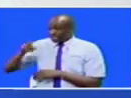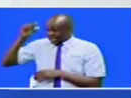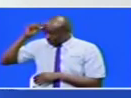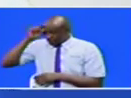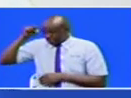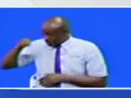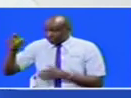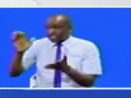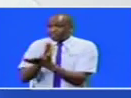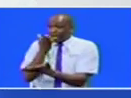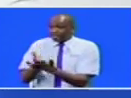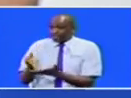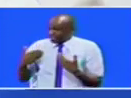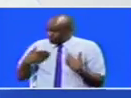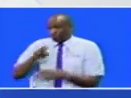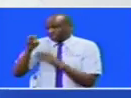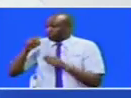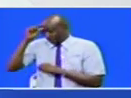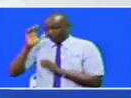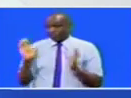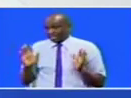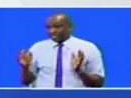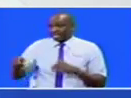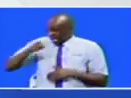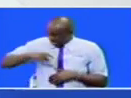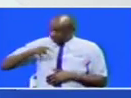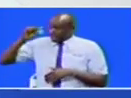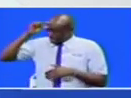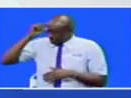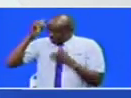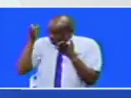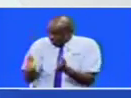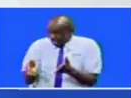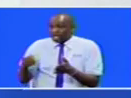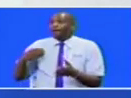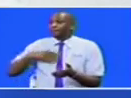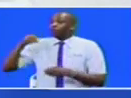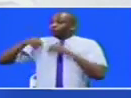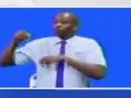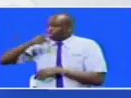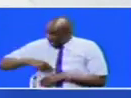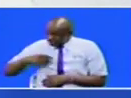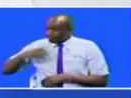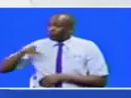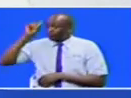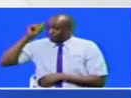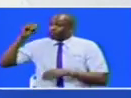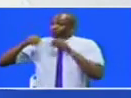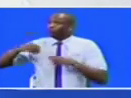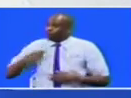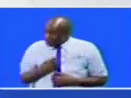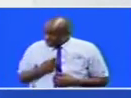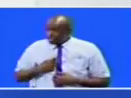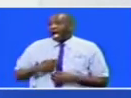not a department kwa national government. Sisi ni serikali ambayo tumepigiwa kura na wananchi wa Mombasa